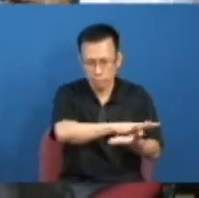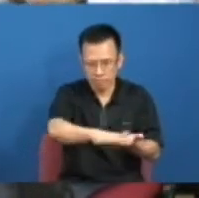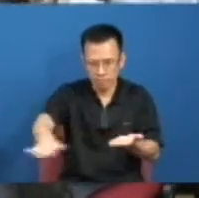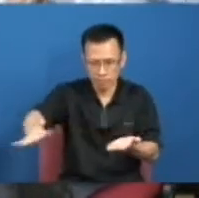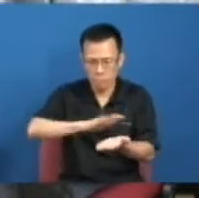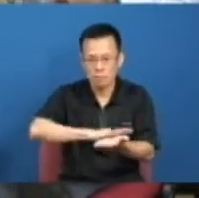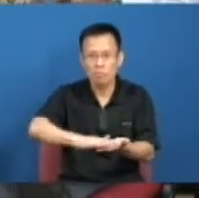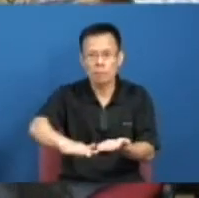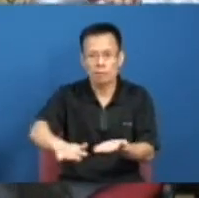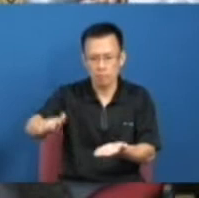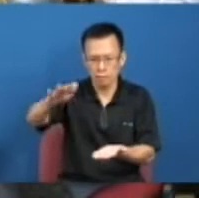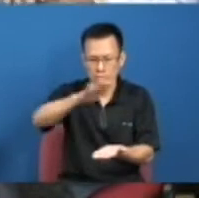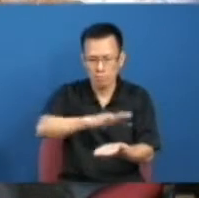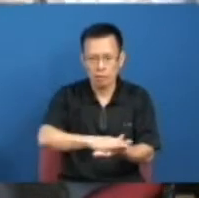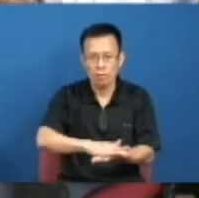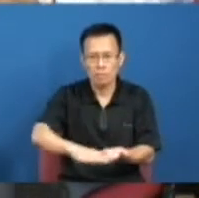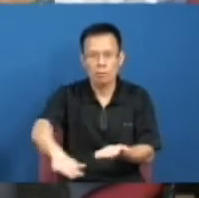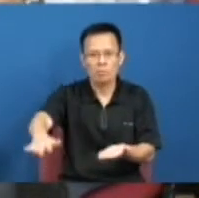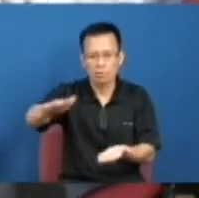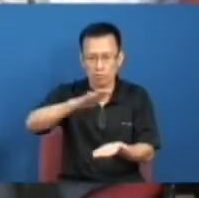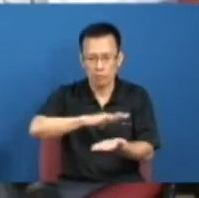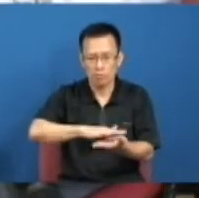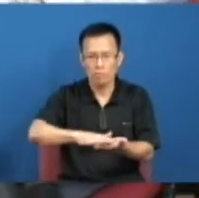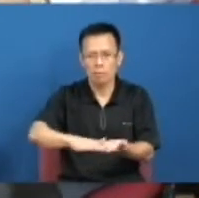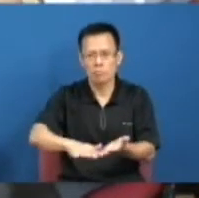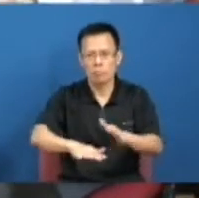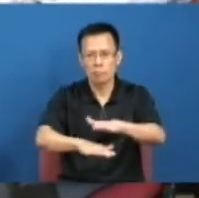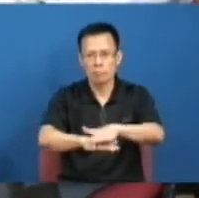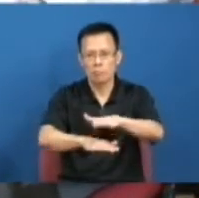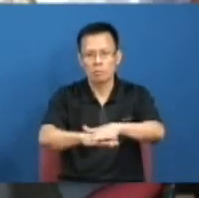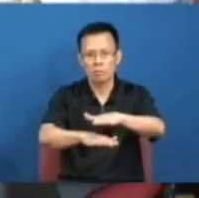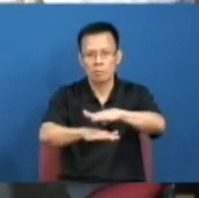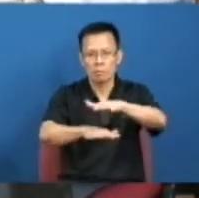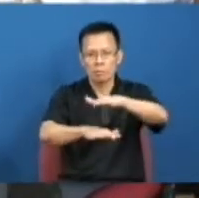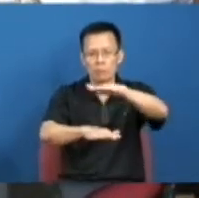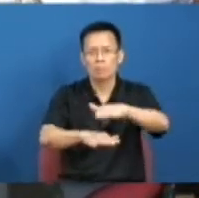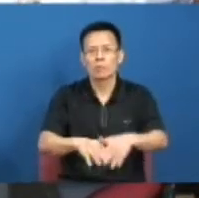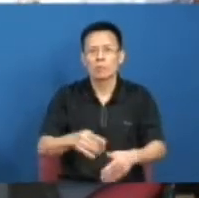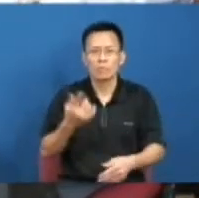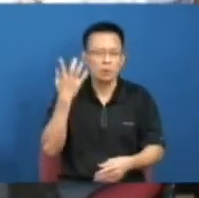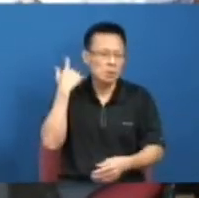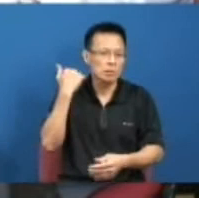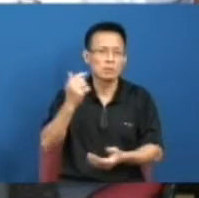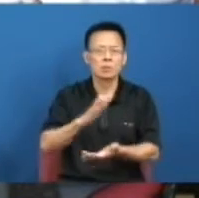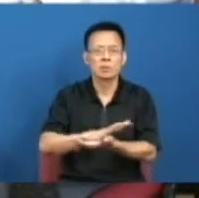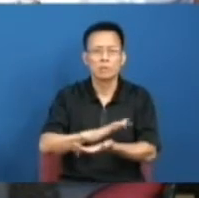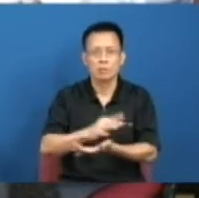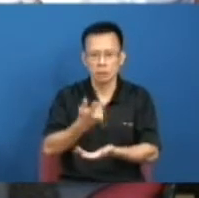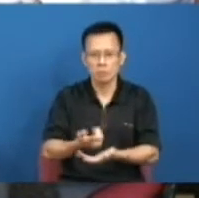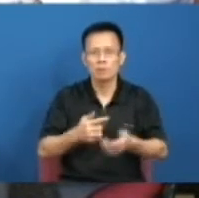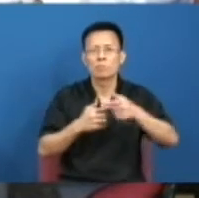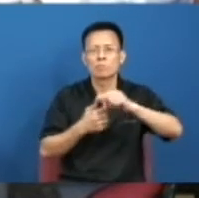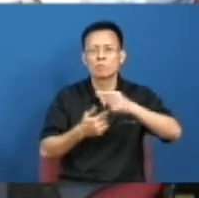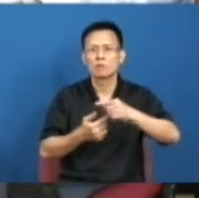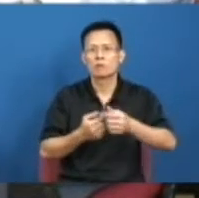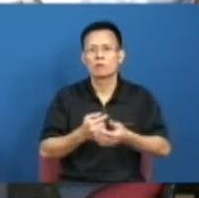一塊，一塊搭一塊咁去嘅。這個很難在我們在這麼多年的經驗呢就覺得這種方法呢做